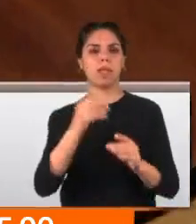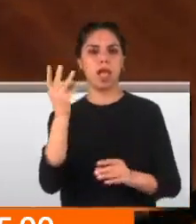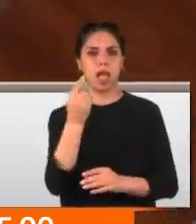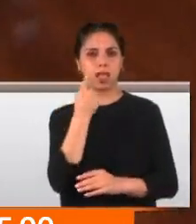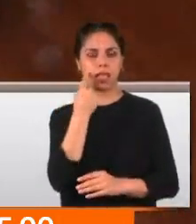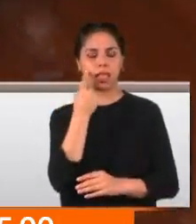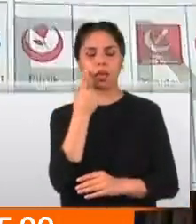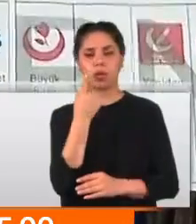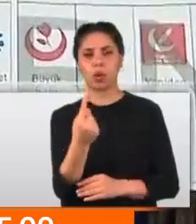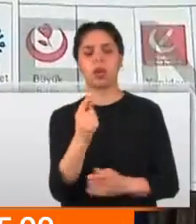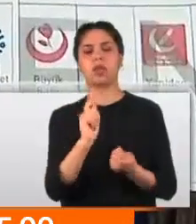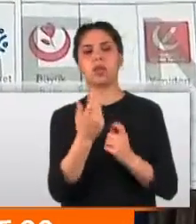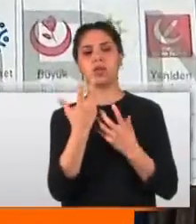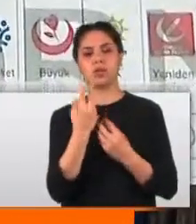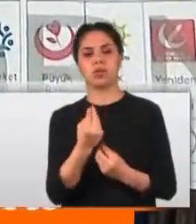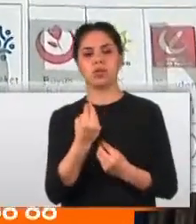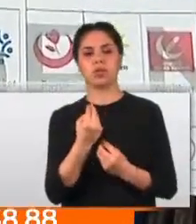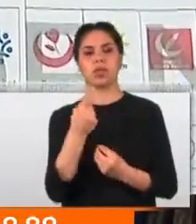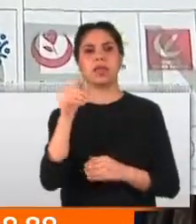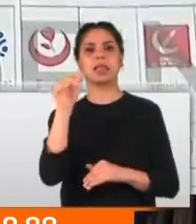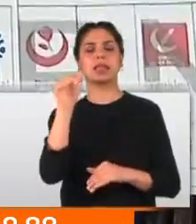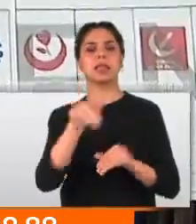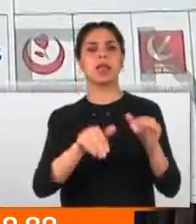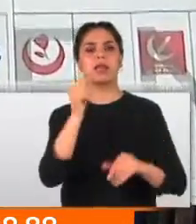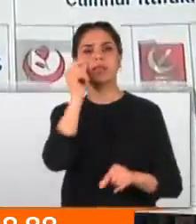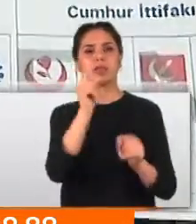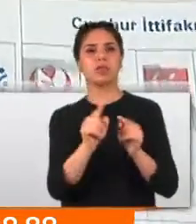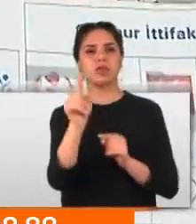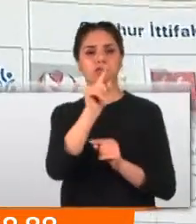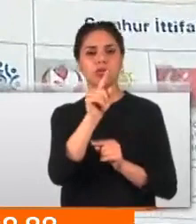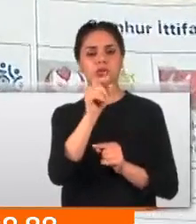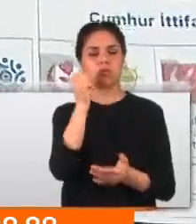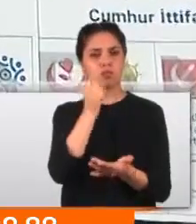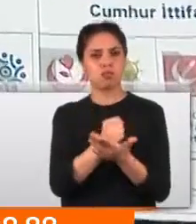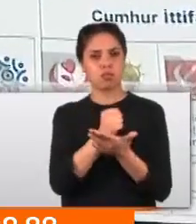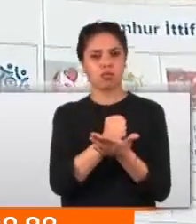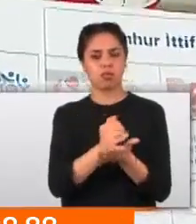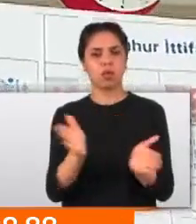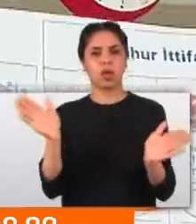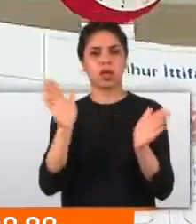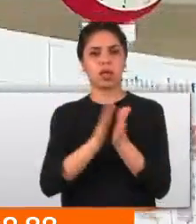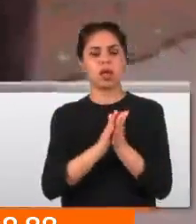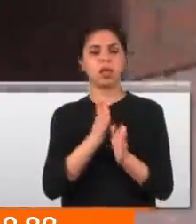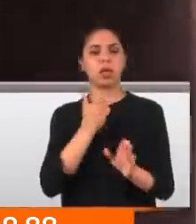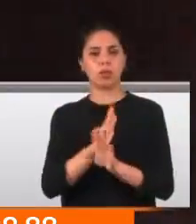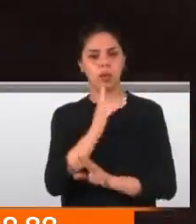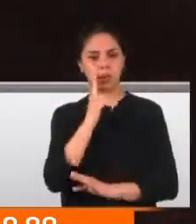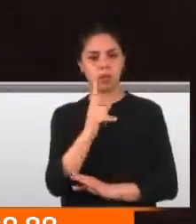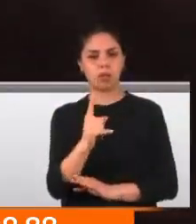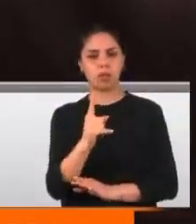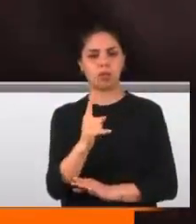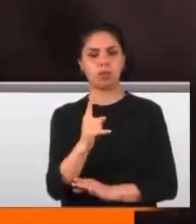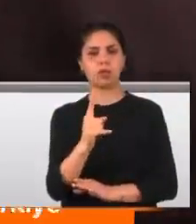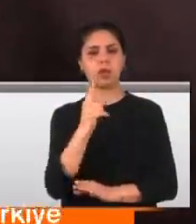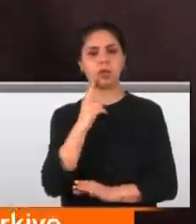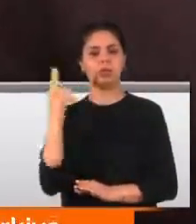değişecek oy vereceğiz siyasi bakıp Üzerine mührünü basıp katlayıp doğru bir şekilde Bir de bunun yanında Tabii